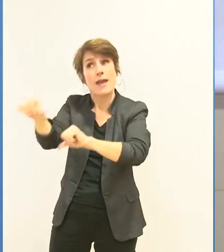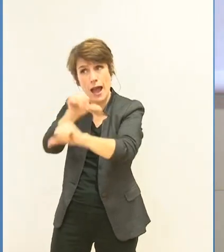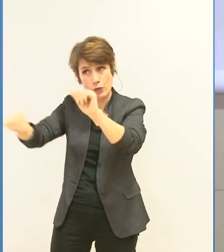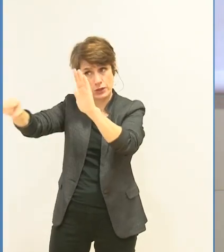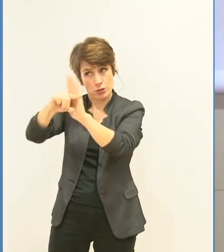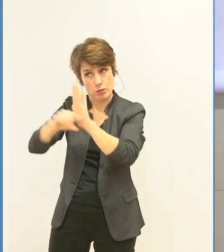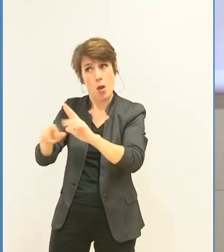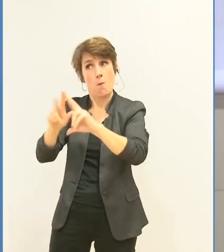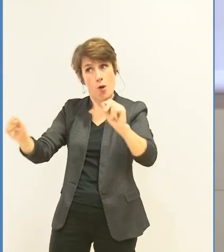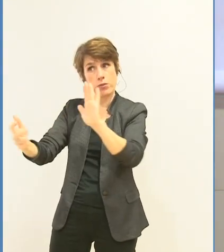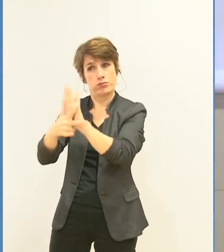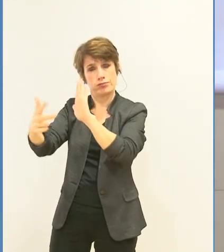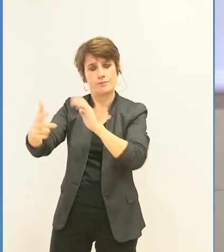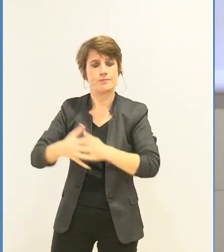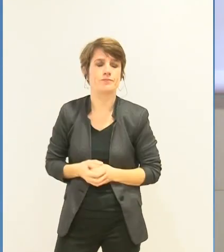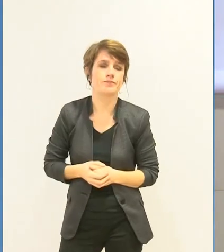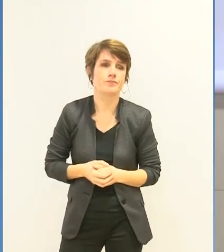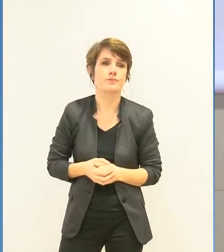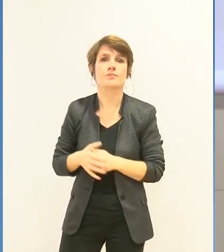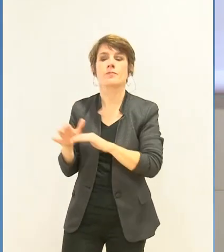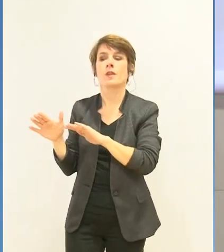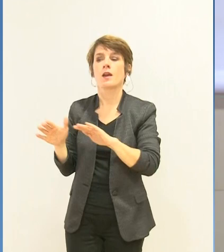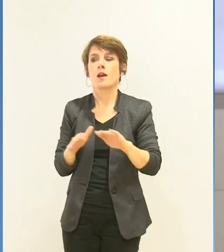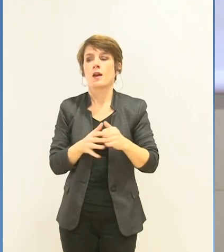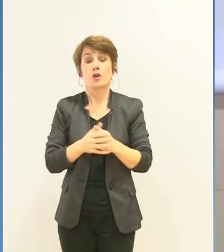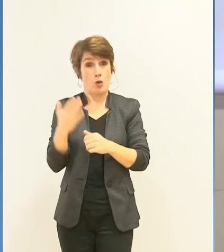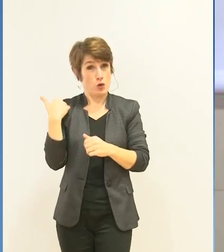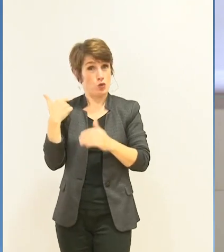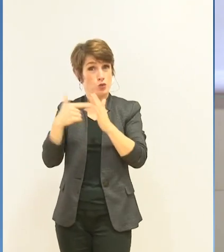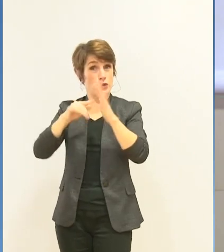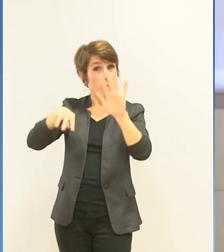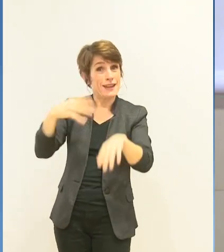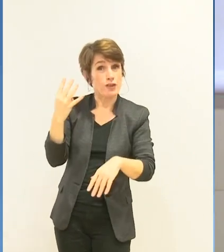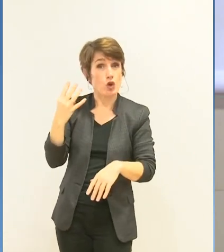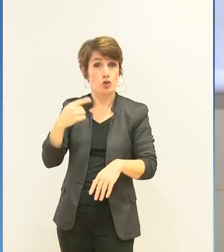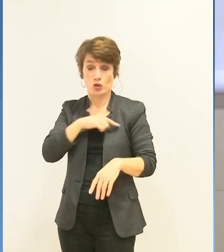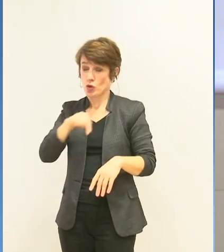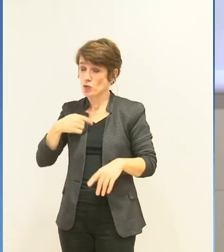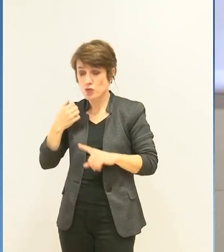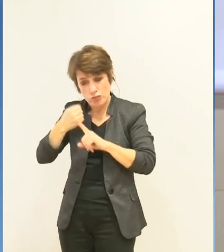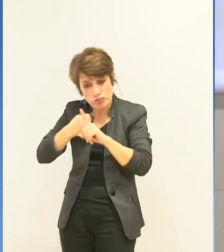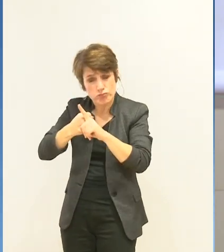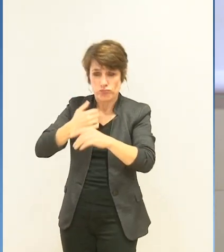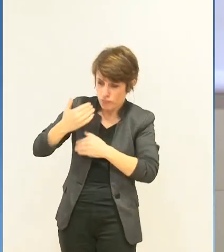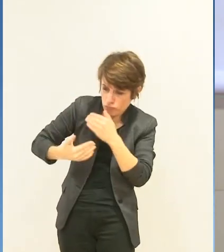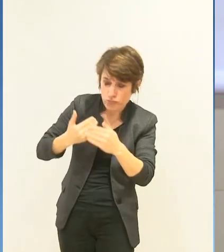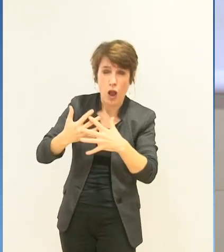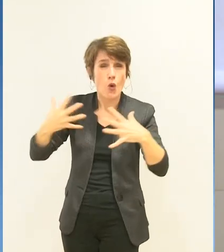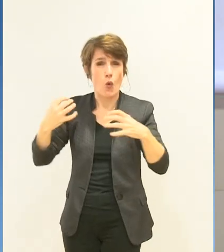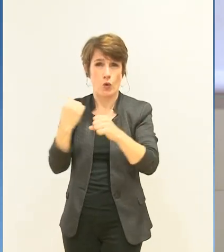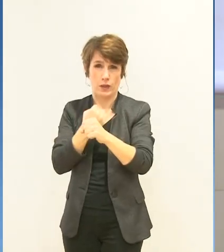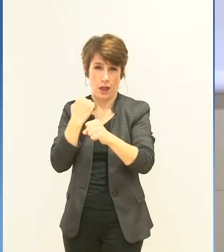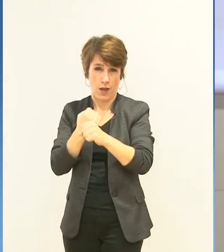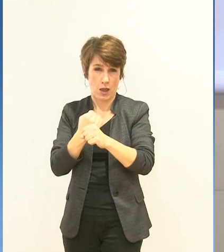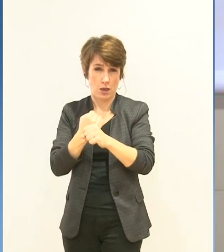en matière de sécurité des publics nous avons depuis 2014 engager un travail de fond et sans précédent qui a